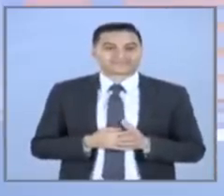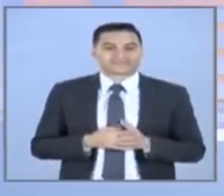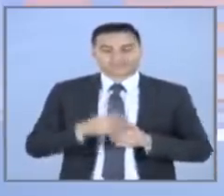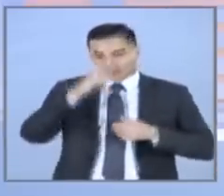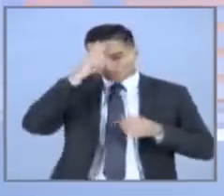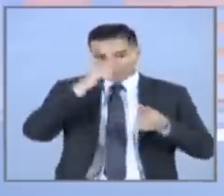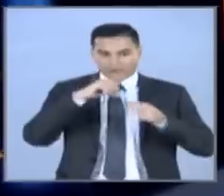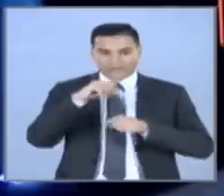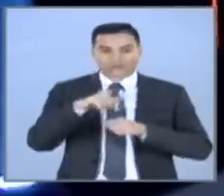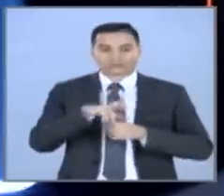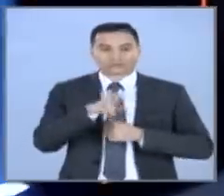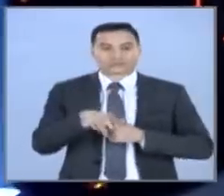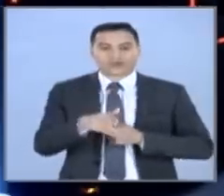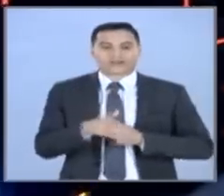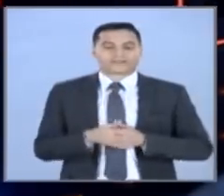جغرافيا. والسؤال هو: